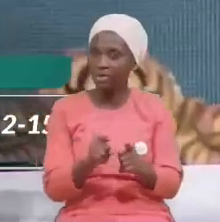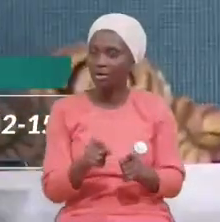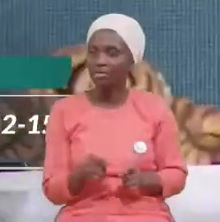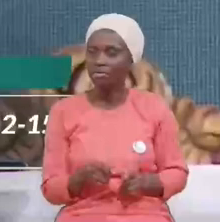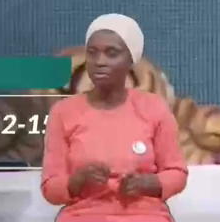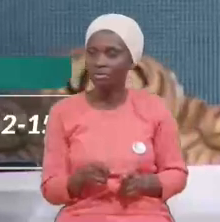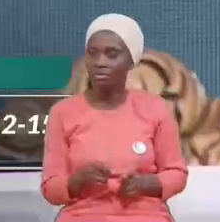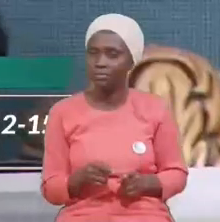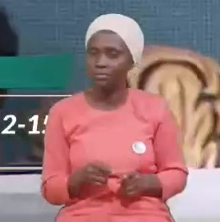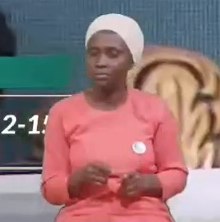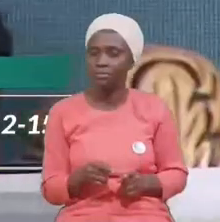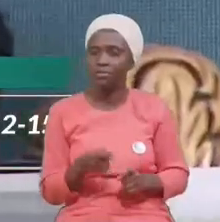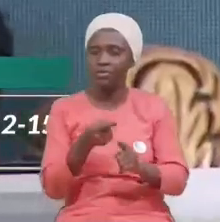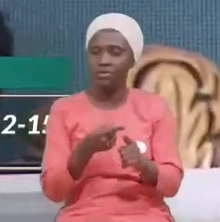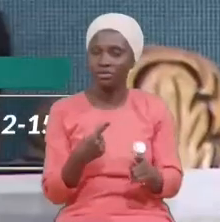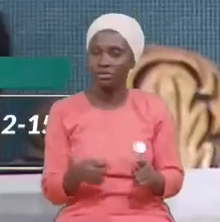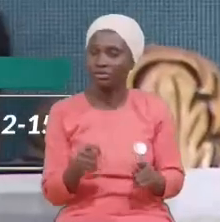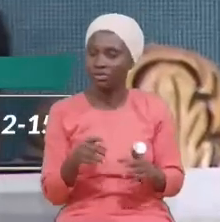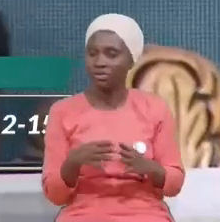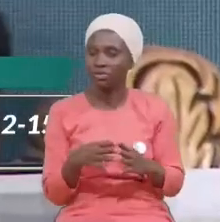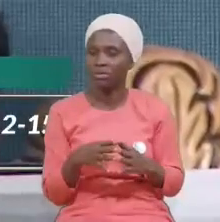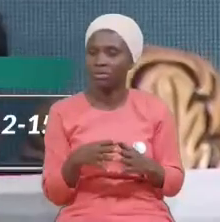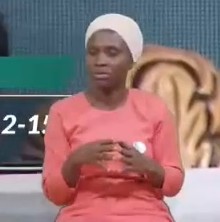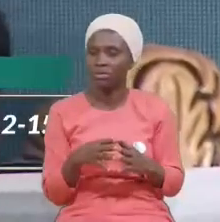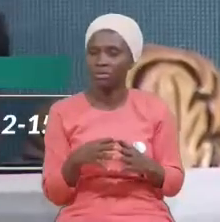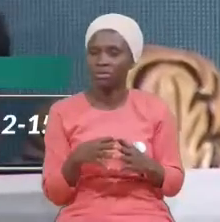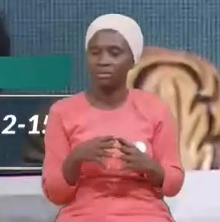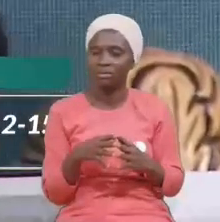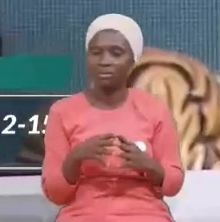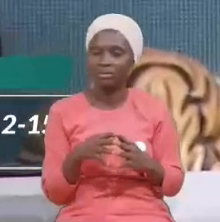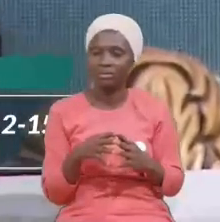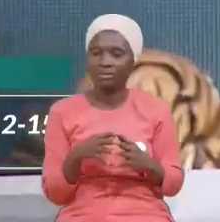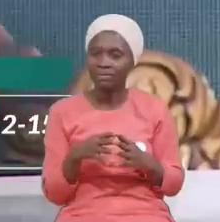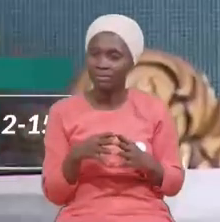Même Jacob et Isaïe, depuis le Saint-Matin, il y avait encore des luttes.